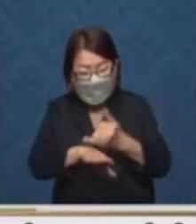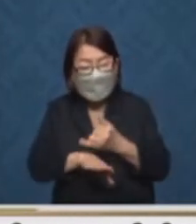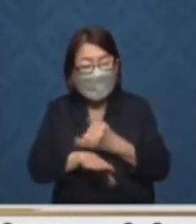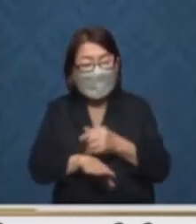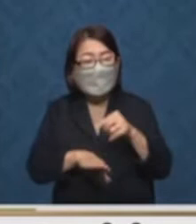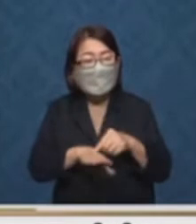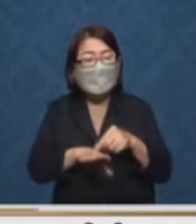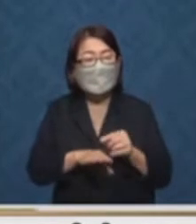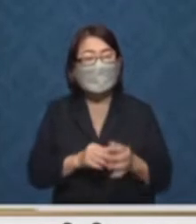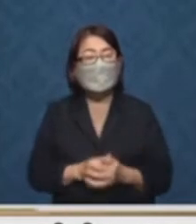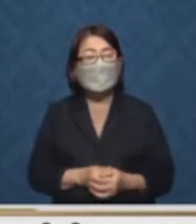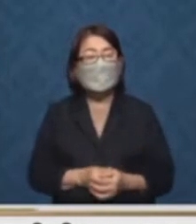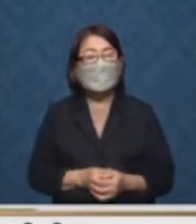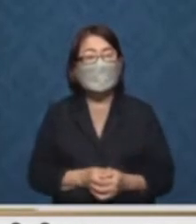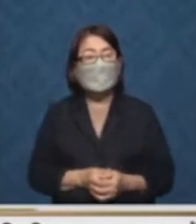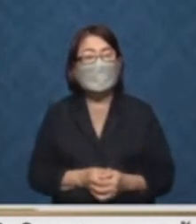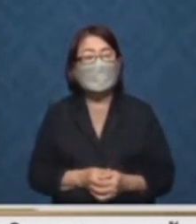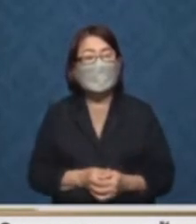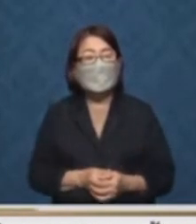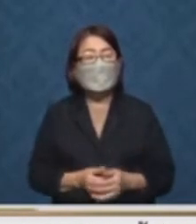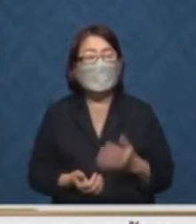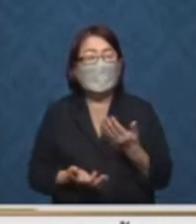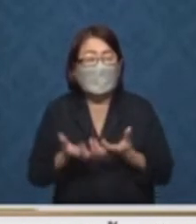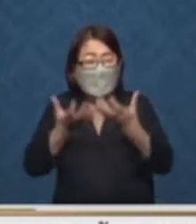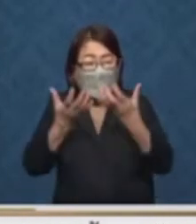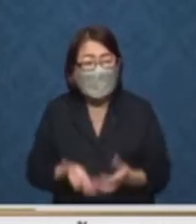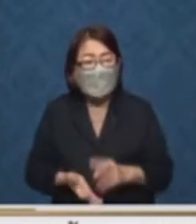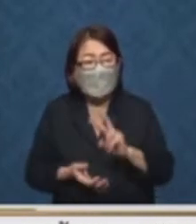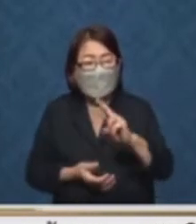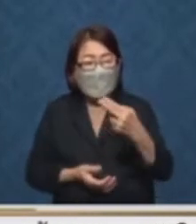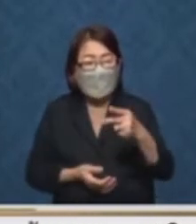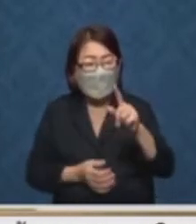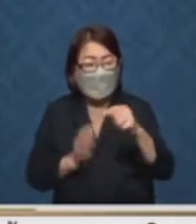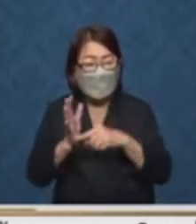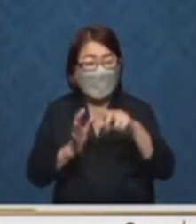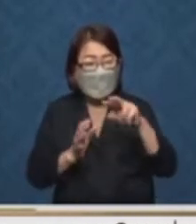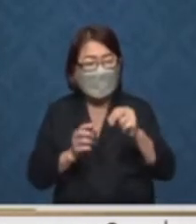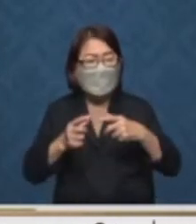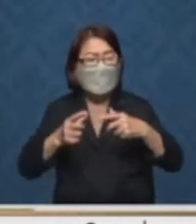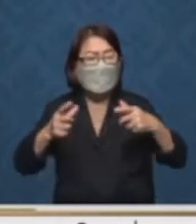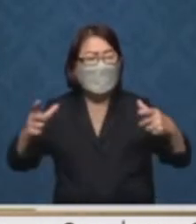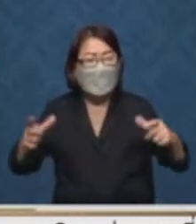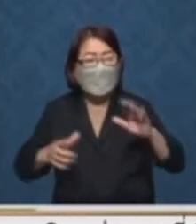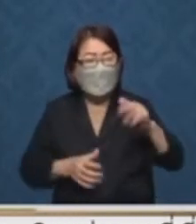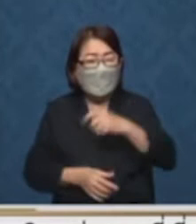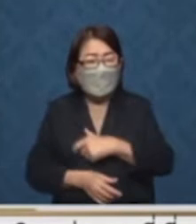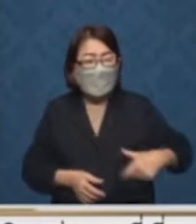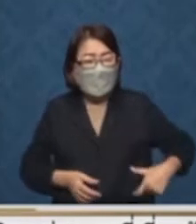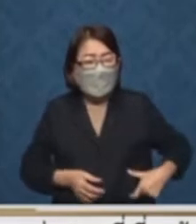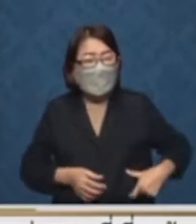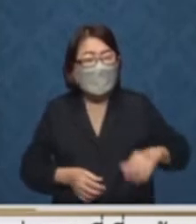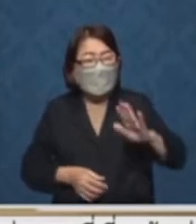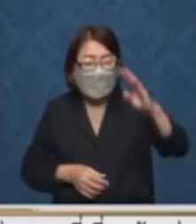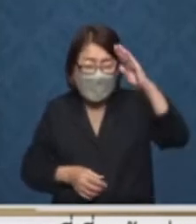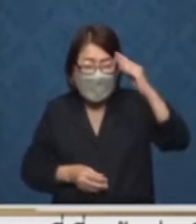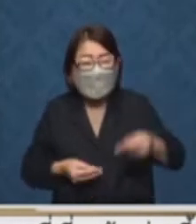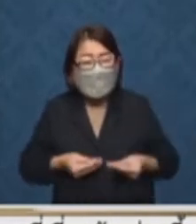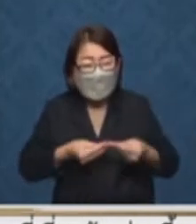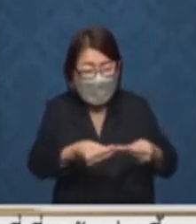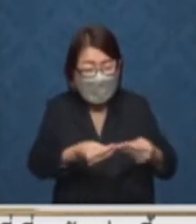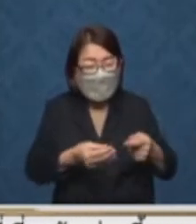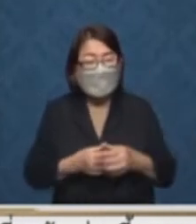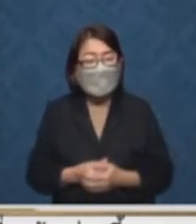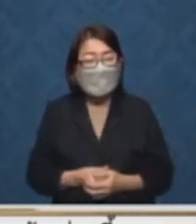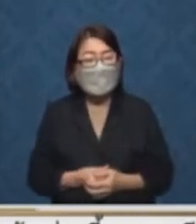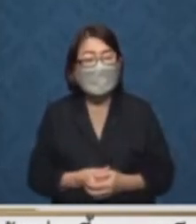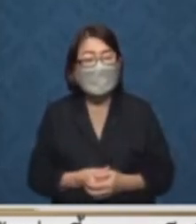นี้ระหว่างขับน้ำเนี่ย 20,000 ตันครับใหญ่กว่าเรือจักรีนฤเบศรที่ปัจจุบันกองทัพเรือมีอีกครับจักรีนฤ